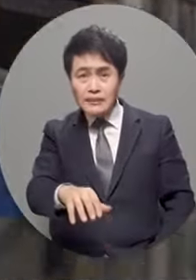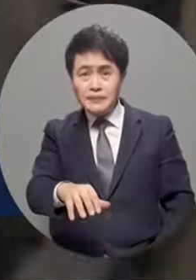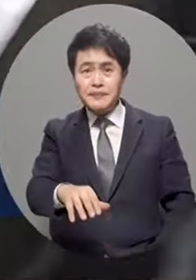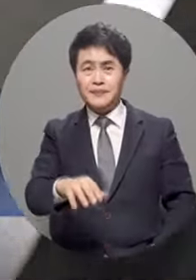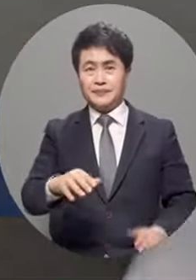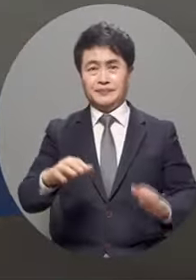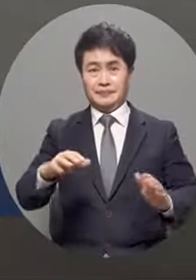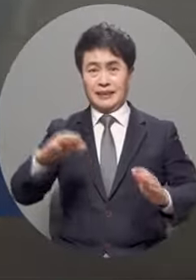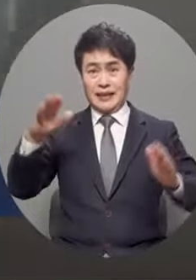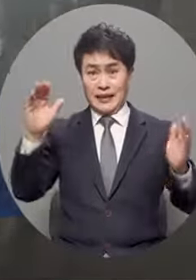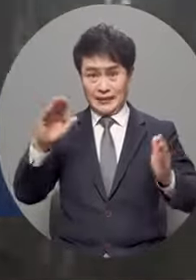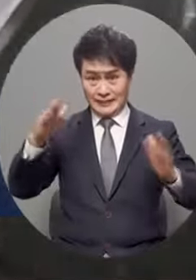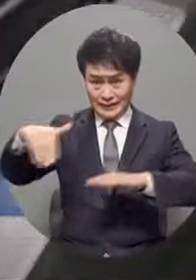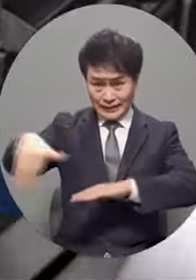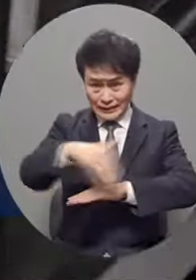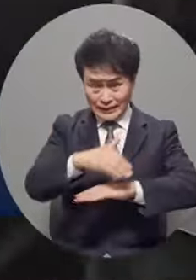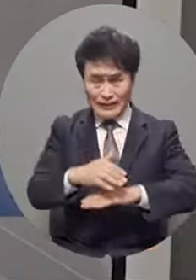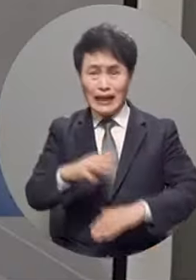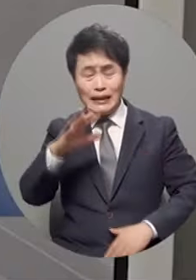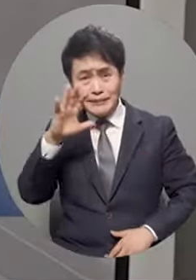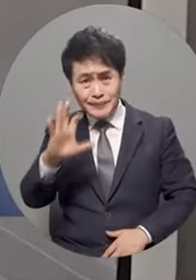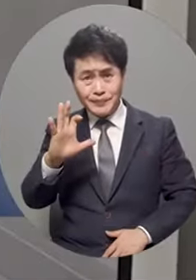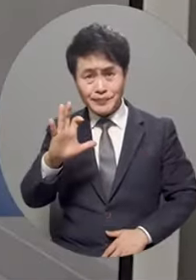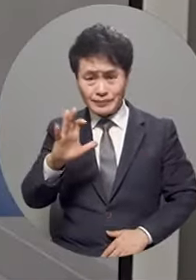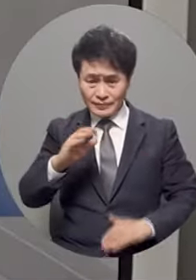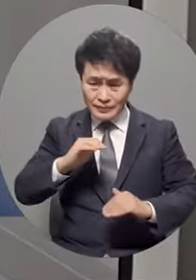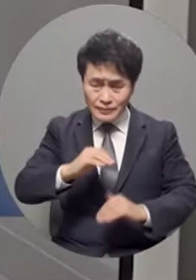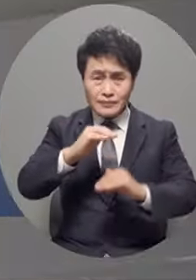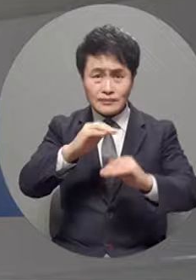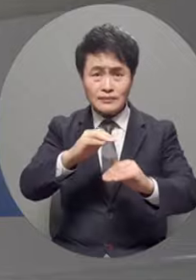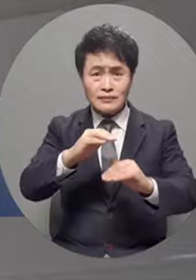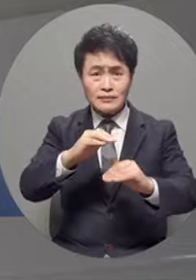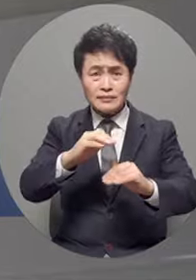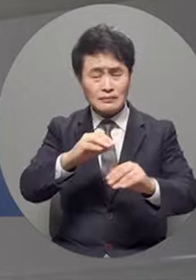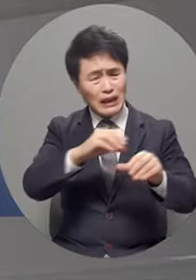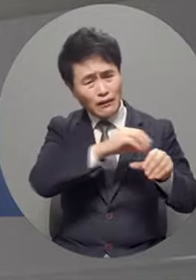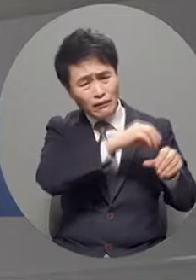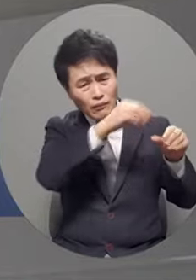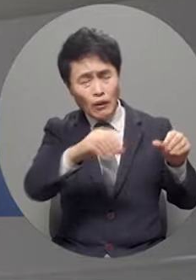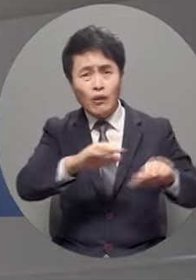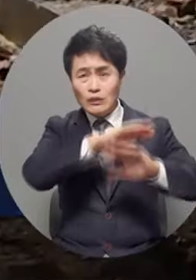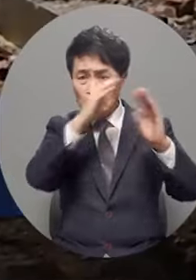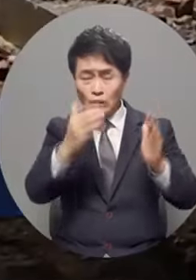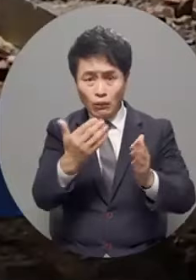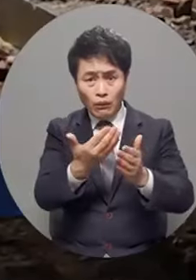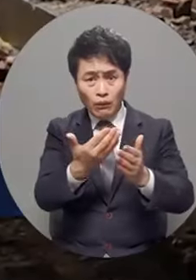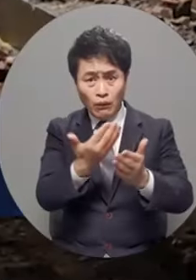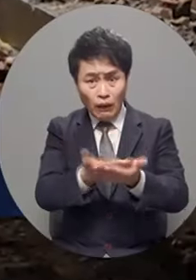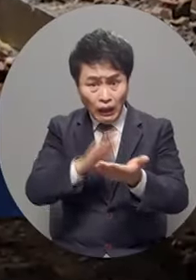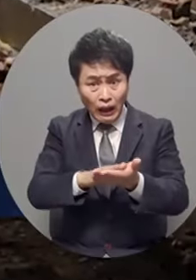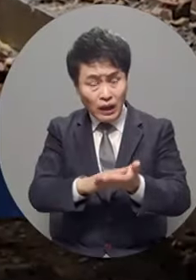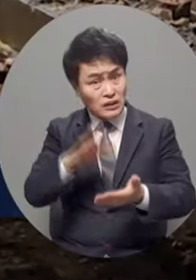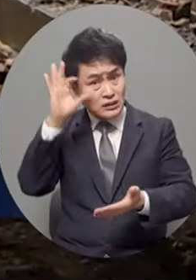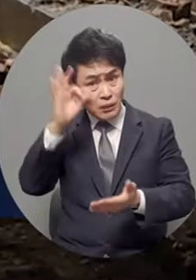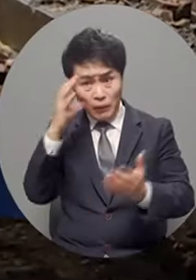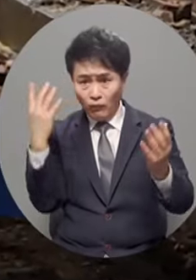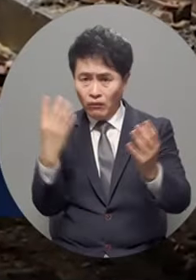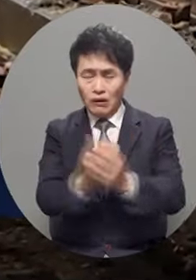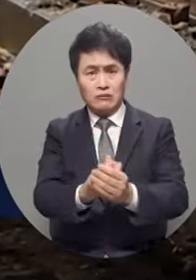애들 다녀야 되는 화장실, 계단 난간 뭐 전혀 안 돼 있는데 이거를 열흘 만에 한다는